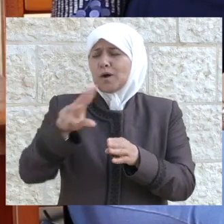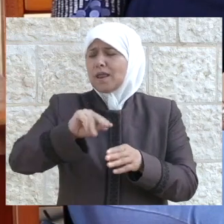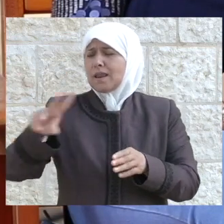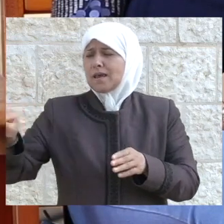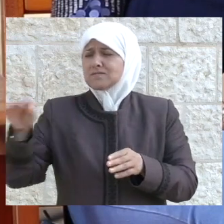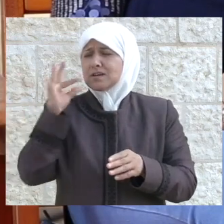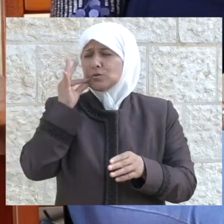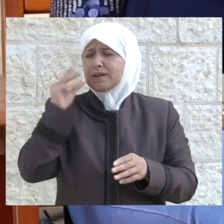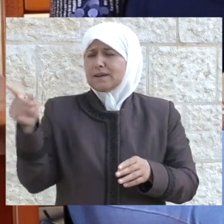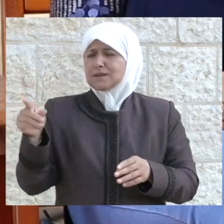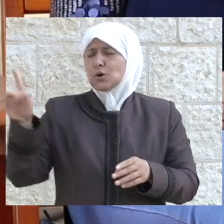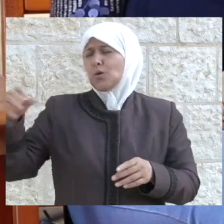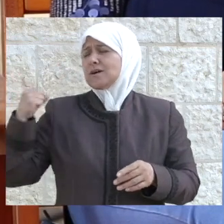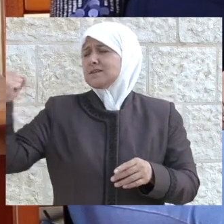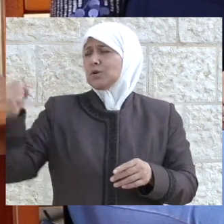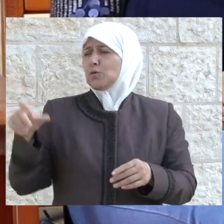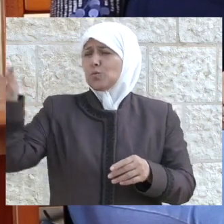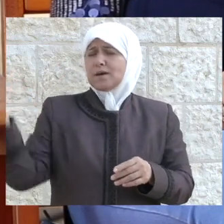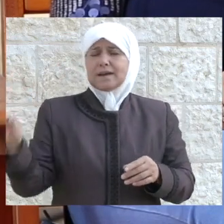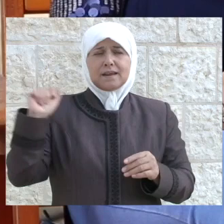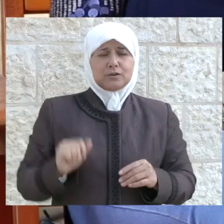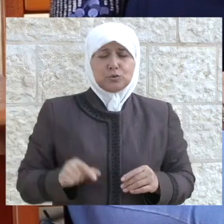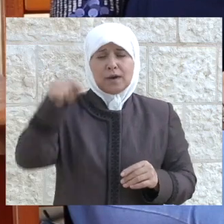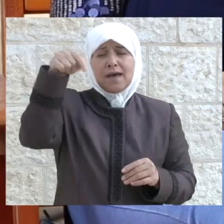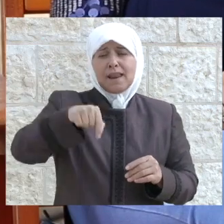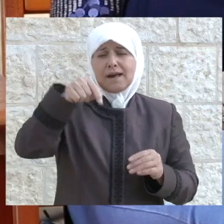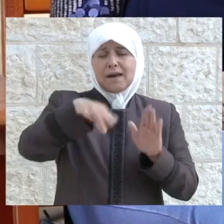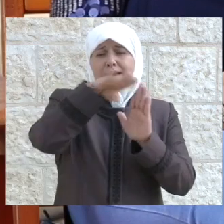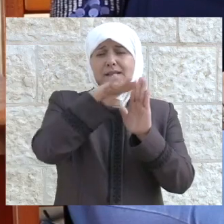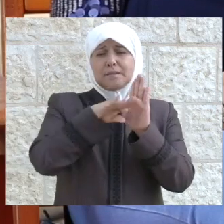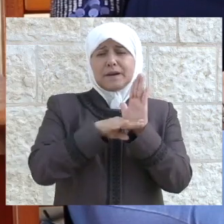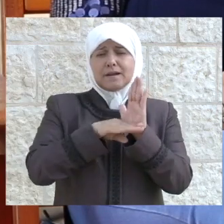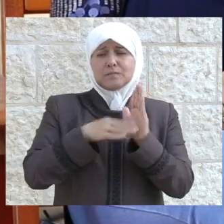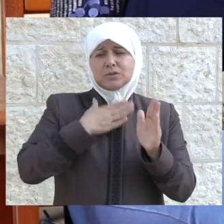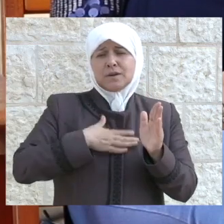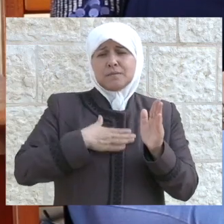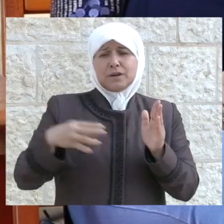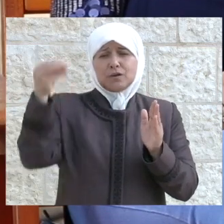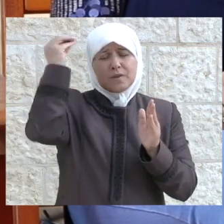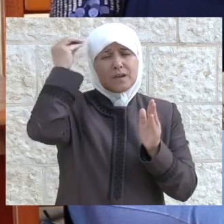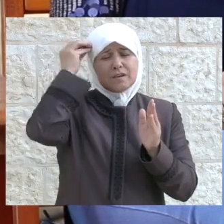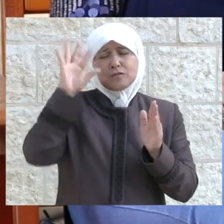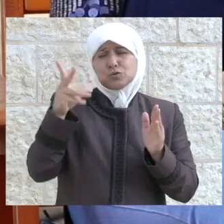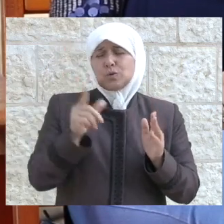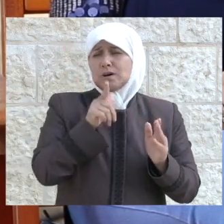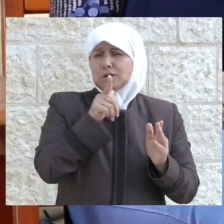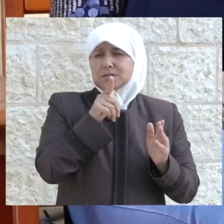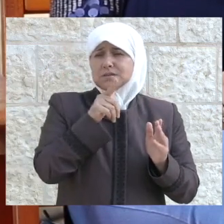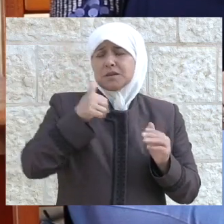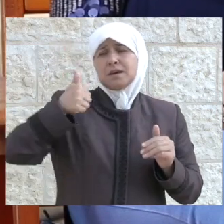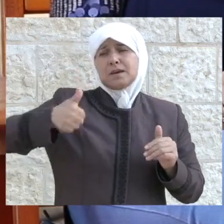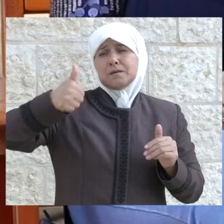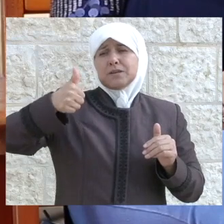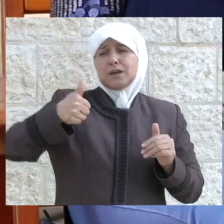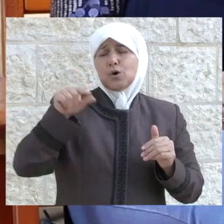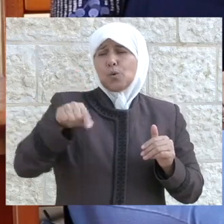إمكانياته وقدراته. وإحنا بهذا البرنامج بنعرفكم على قصص ملهمة، قصص كلها